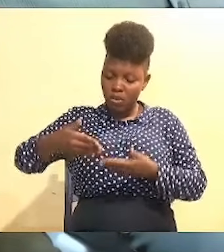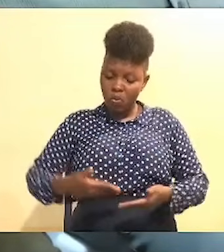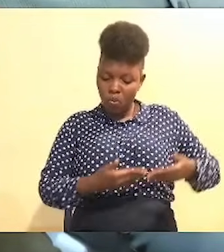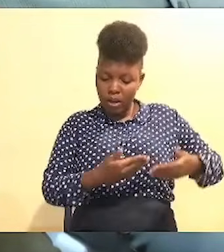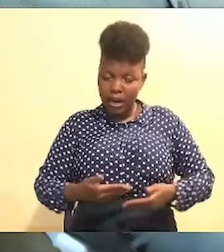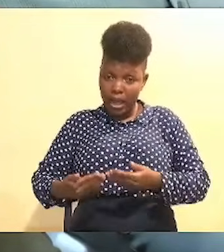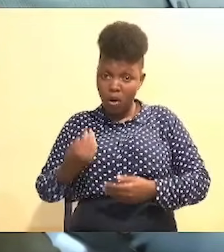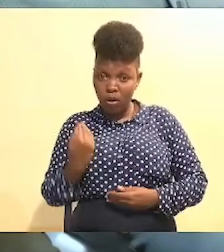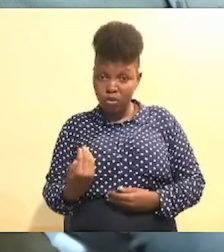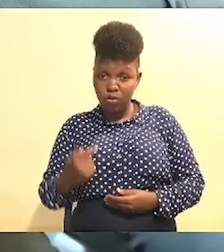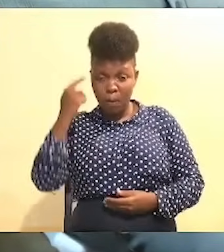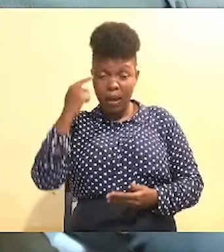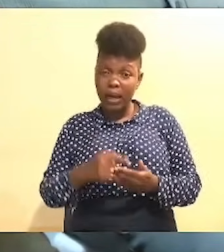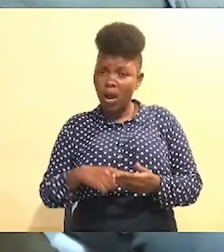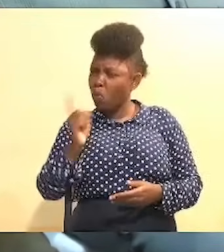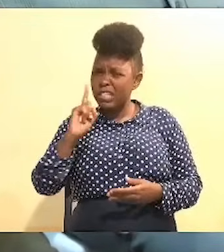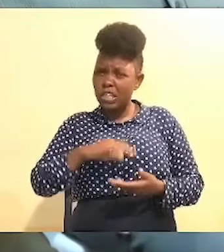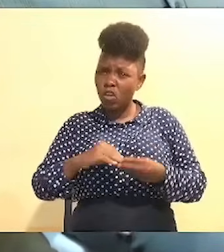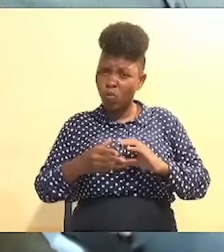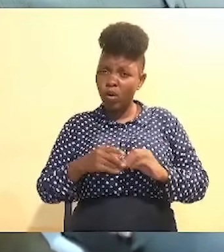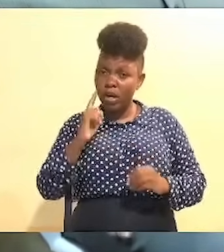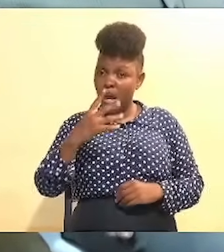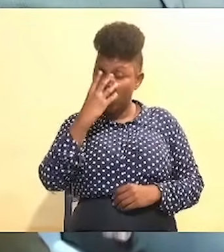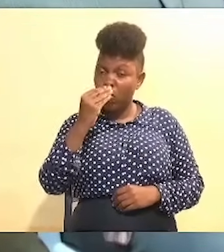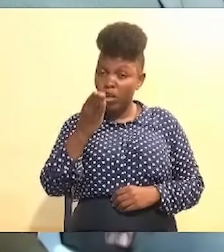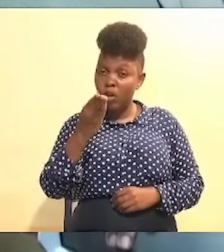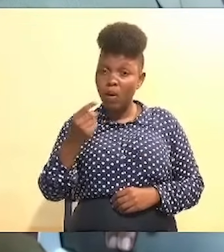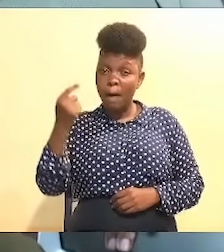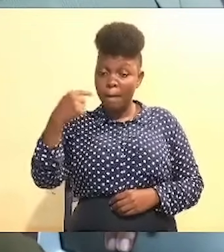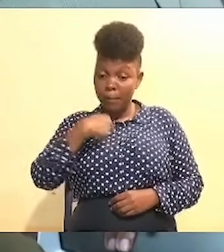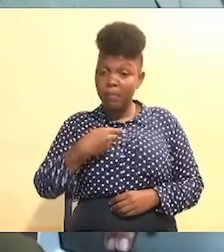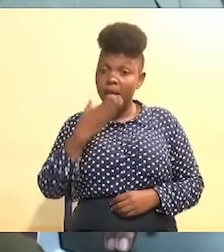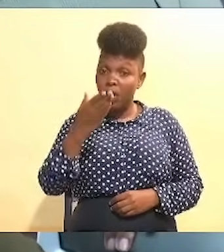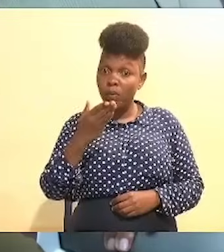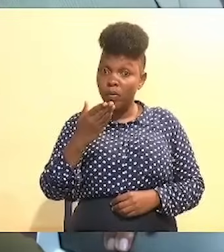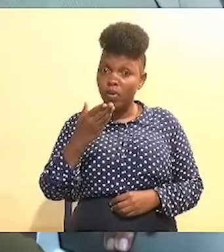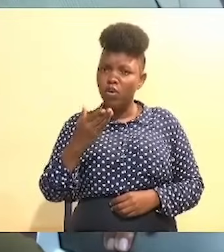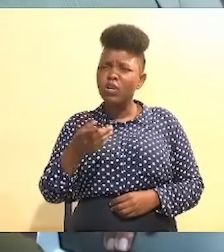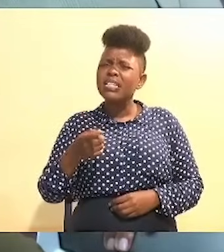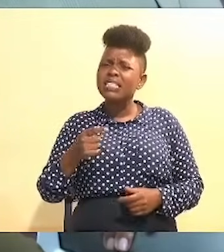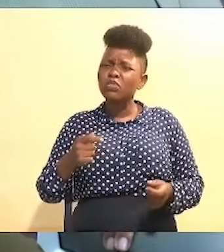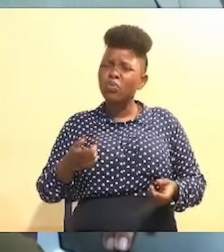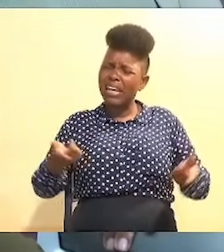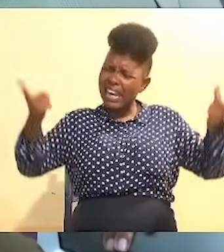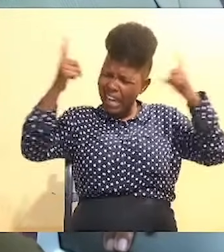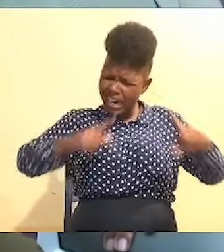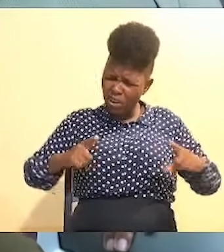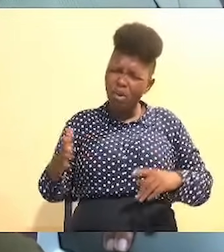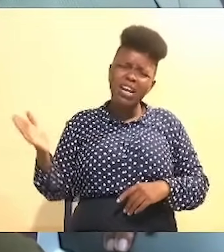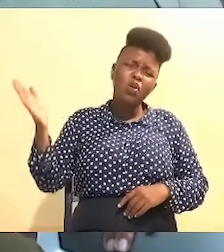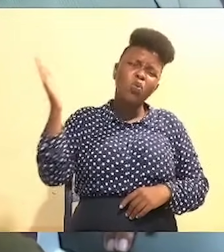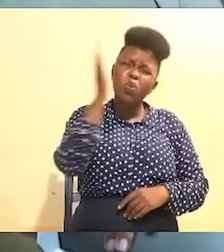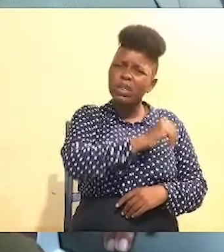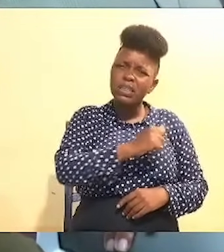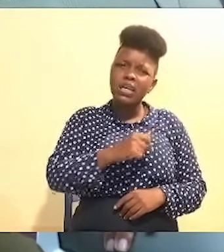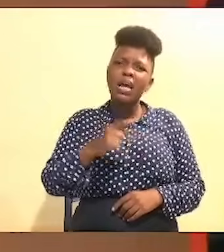Maana singeumbwa na hiyo roho, watu, hata sisi, mimi na wewe, tungeshalaaniwa na kuisha. Wote hapa ni watukutu,